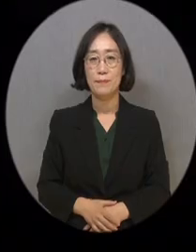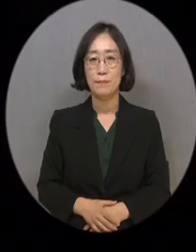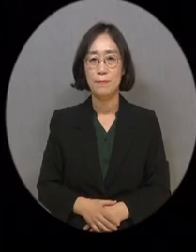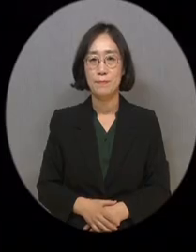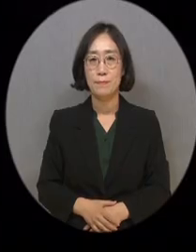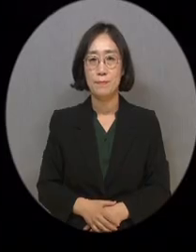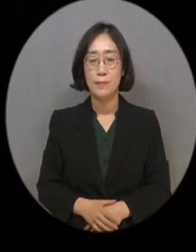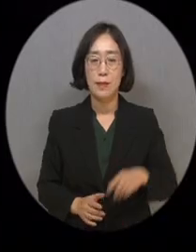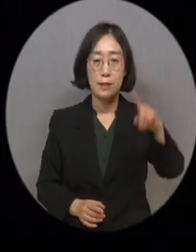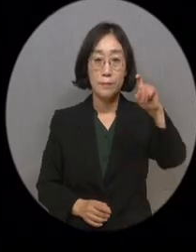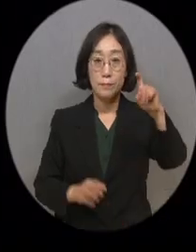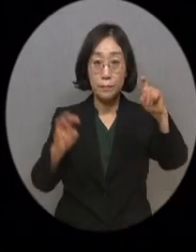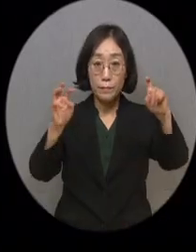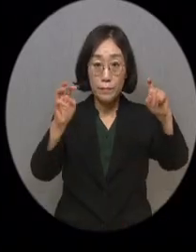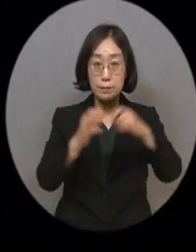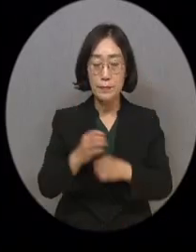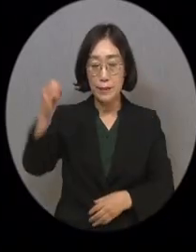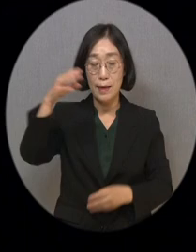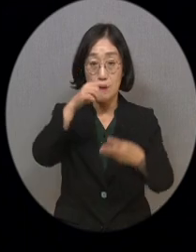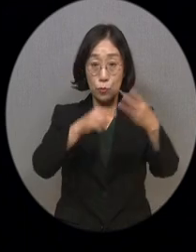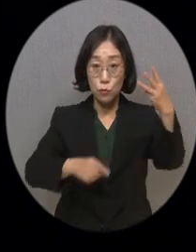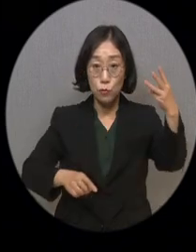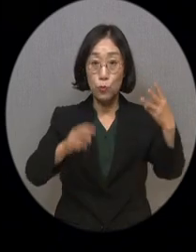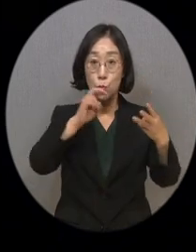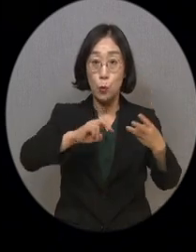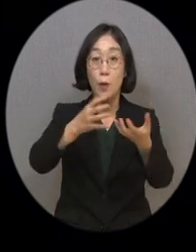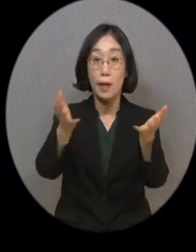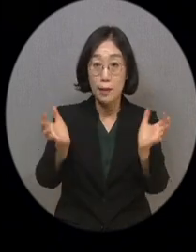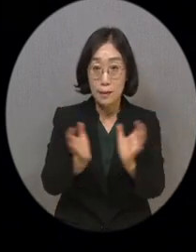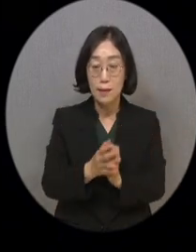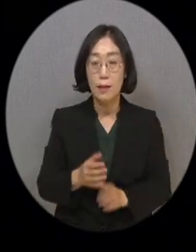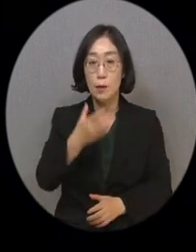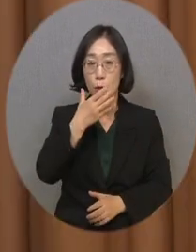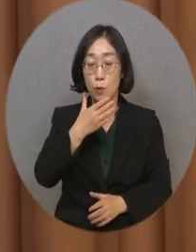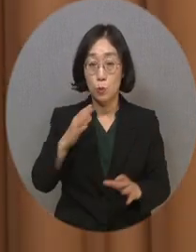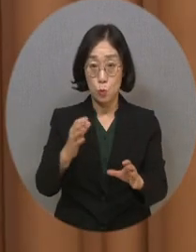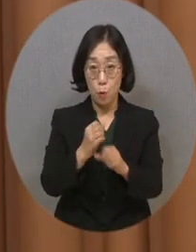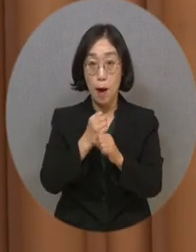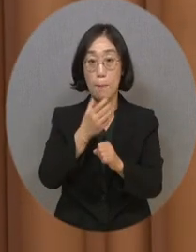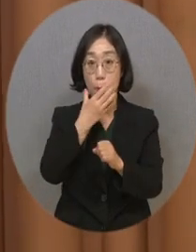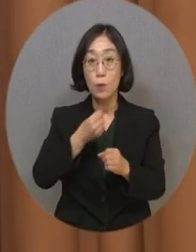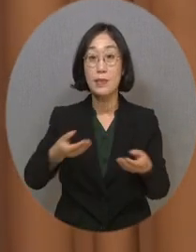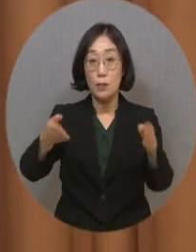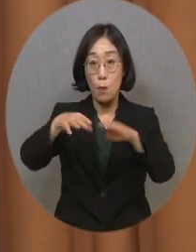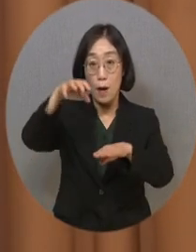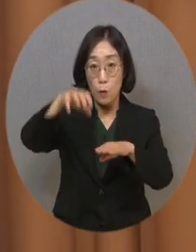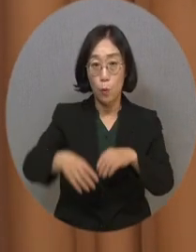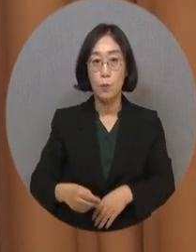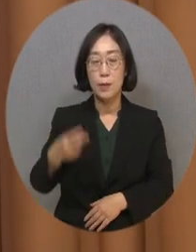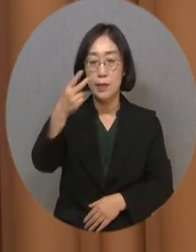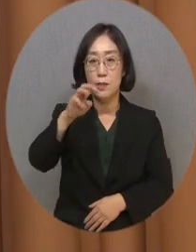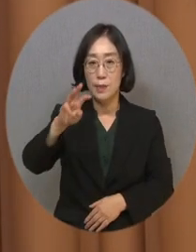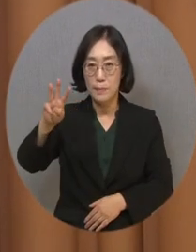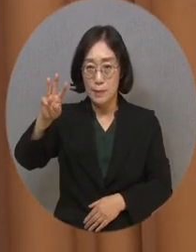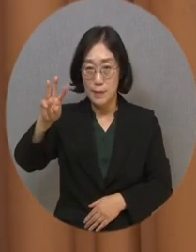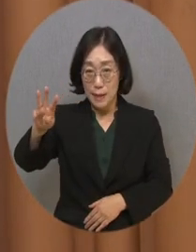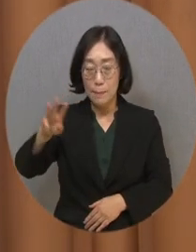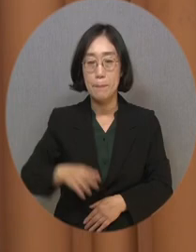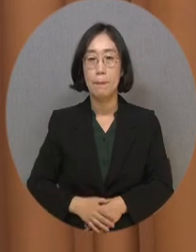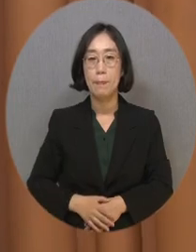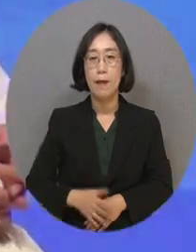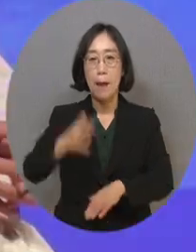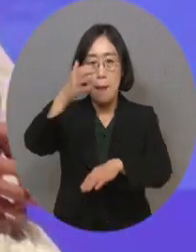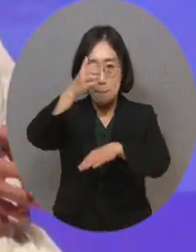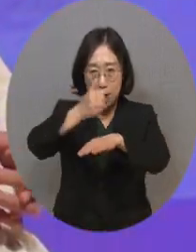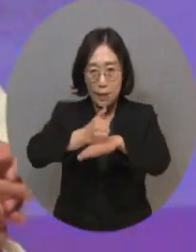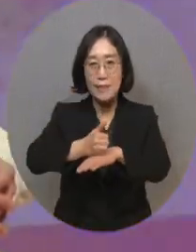지난 30일 양주 오페라단은 양주시 장애인 종합복지관에서 2023년도 오페라 갈라 콘서트 마지막